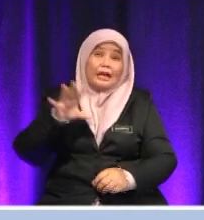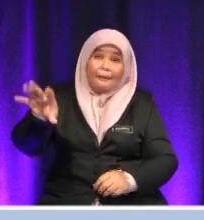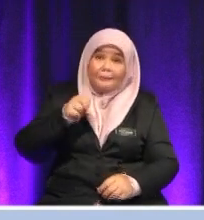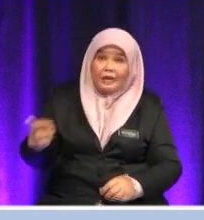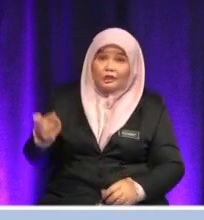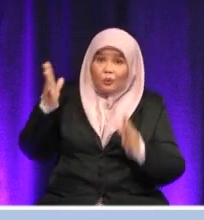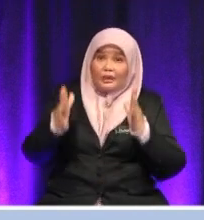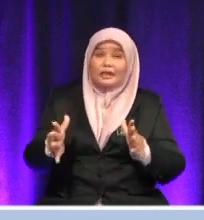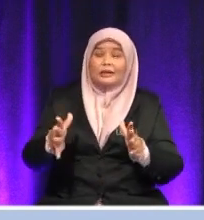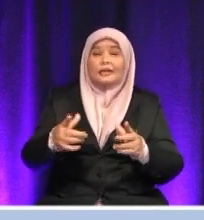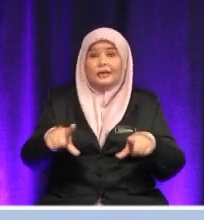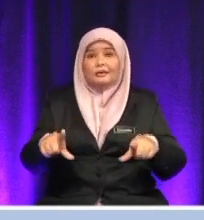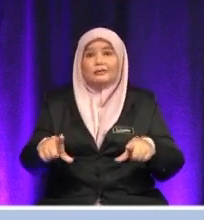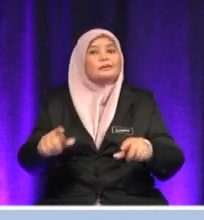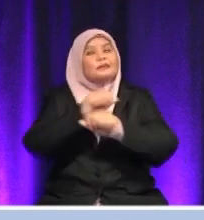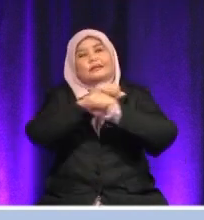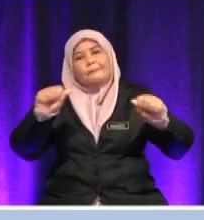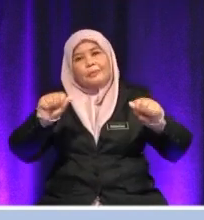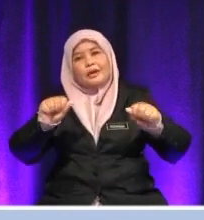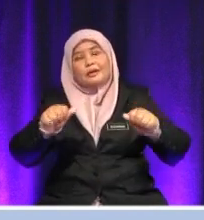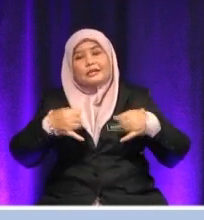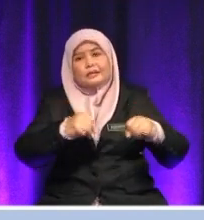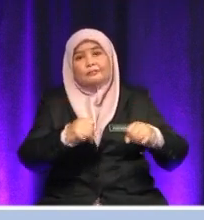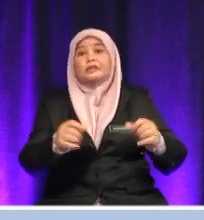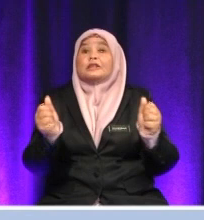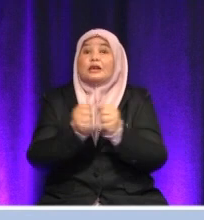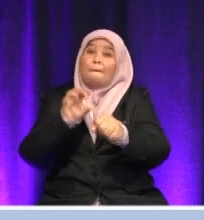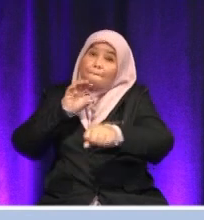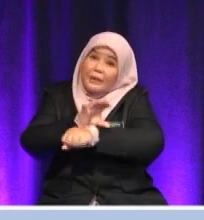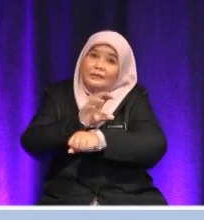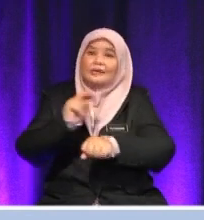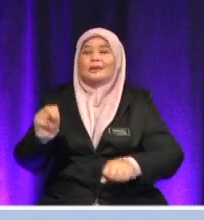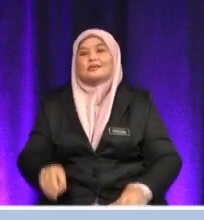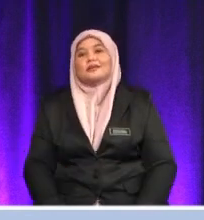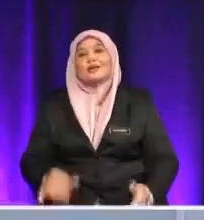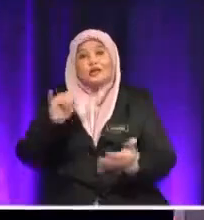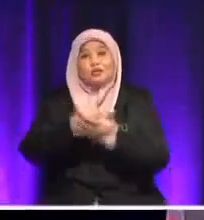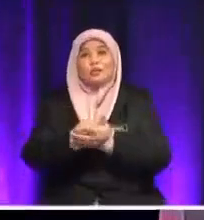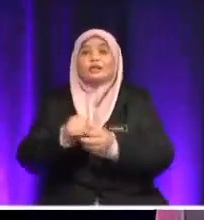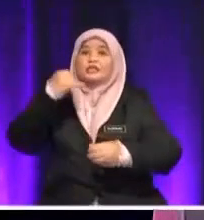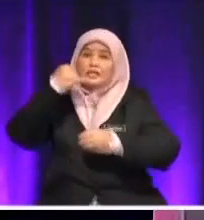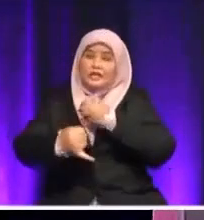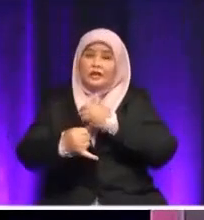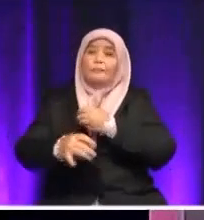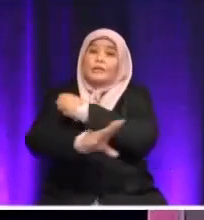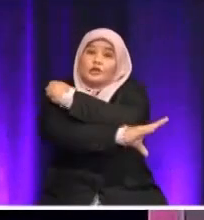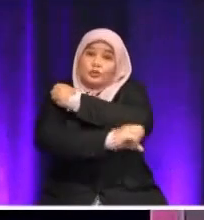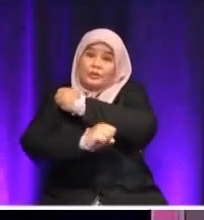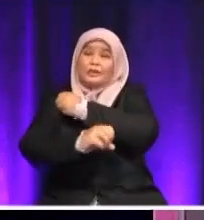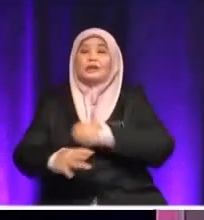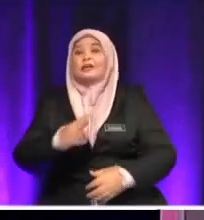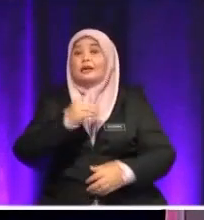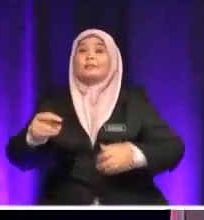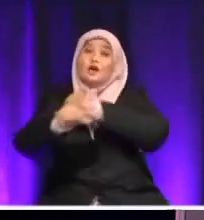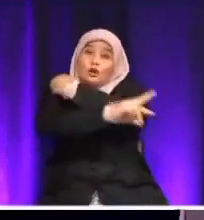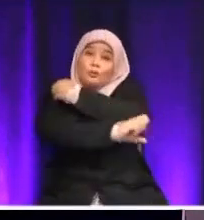lain tanpa izin dan dengan paksaan. Faham? Nah, jadi itu ialah jenayah mencuri dan jenayah